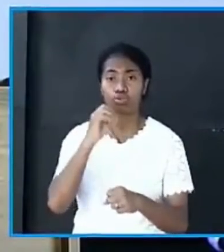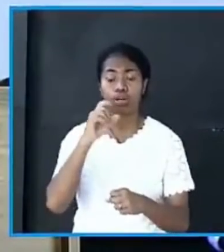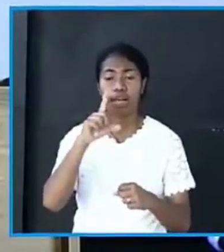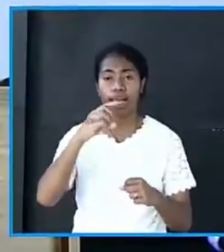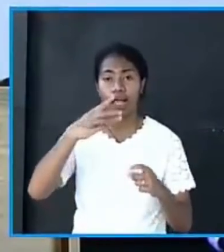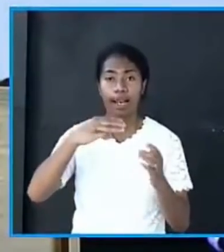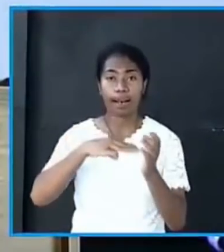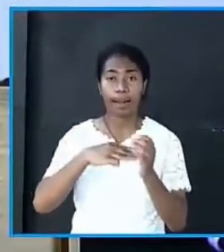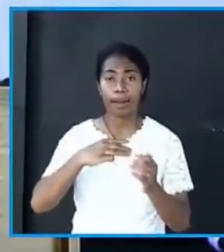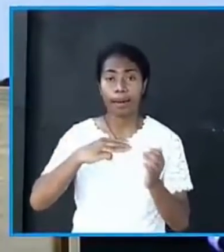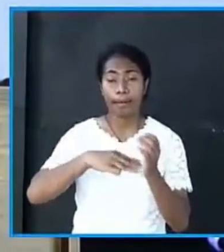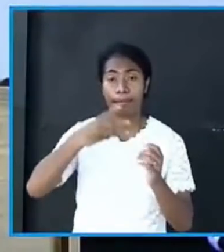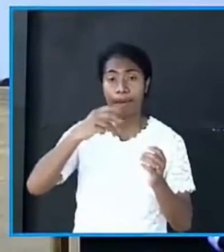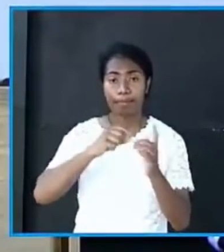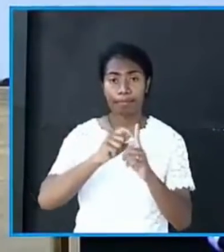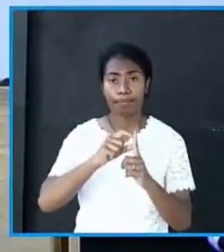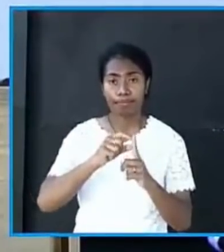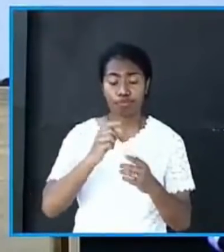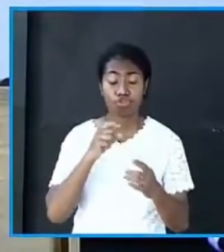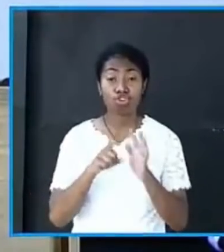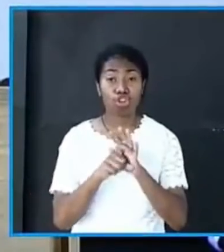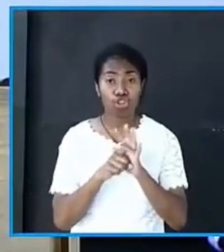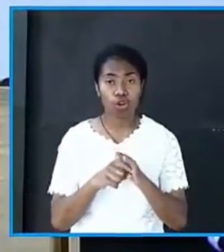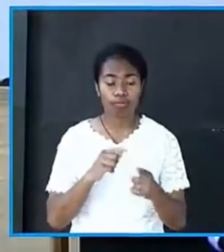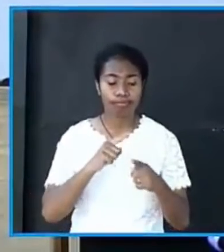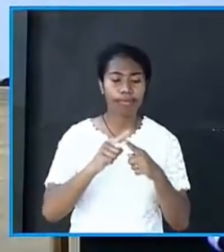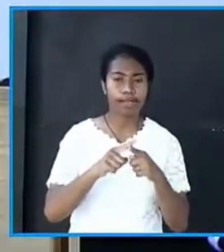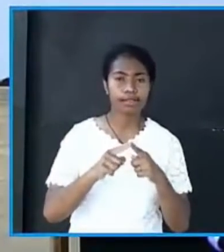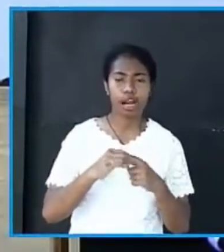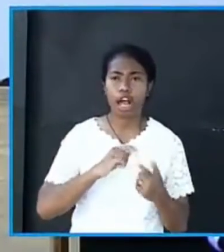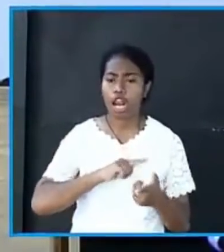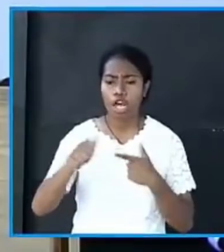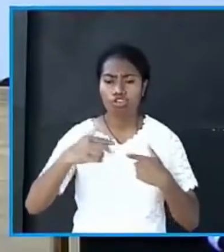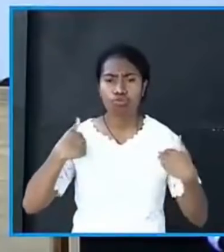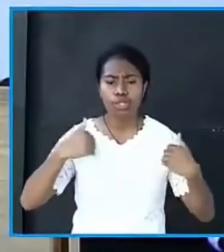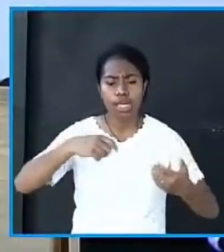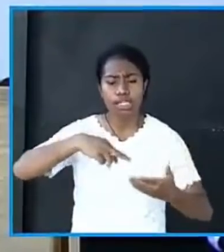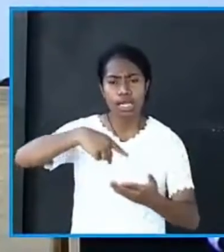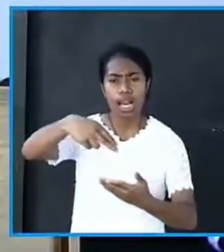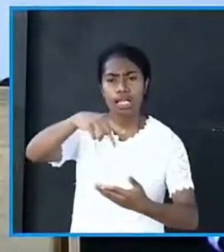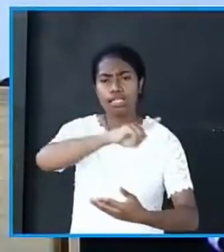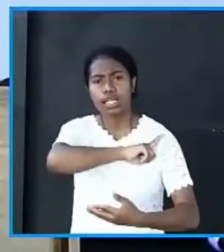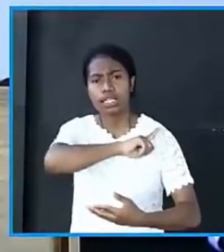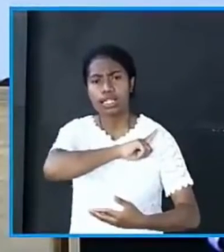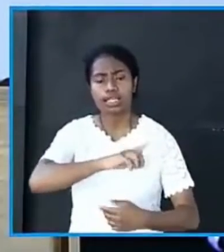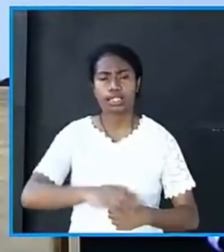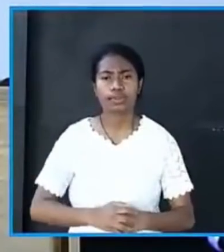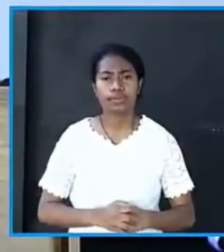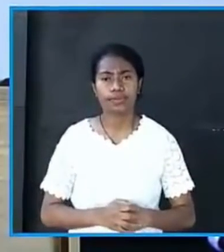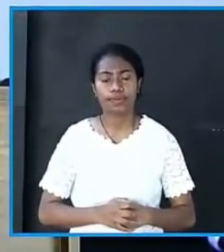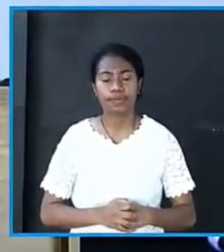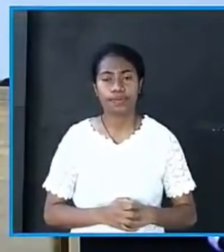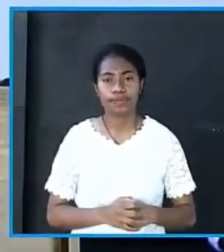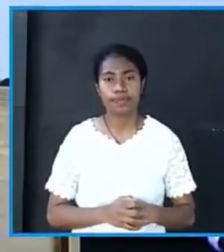Inpres dia jalan sendiri diet tahu kapan rem kalau ada benda di depan Gramed